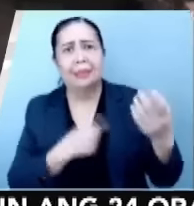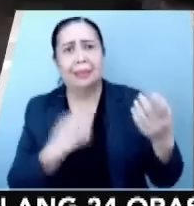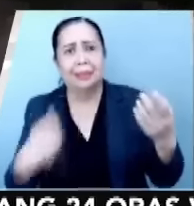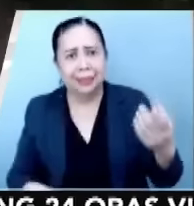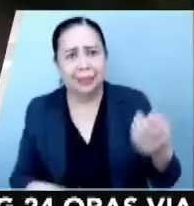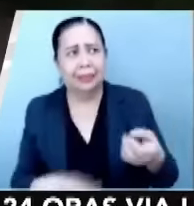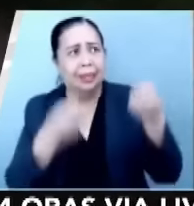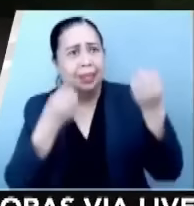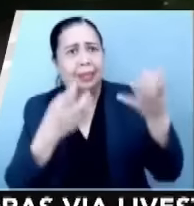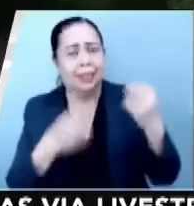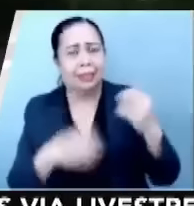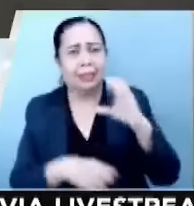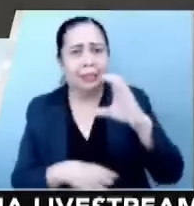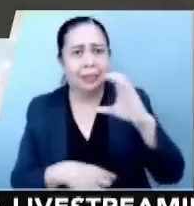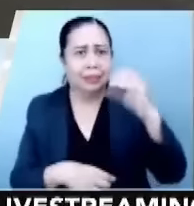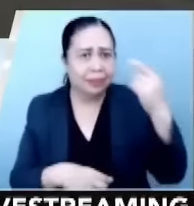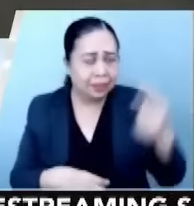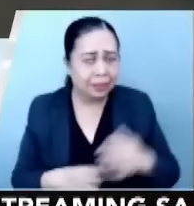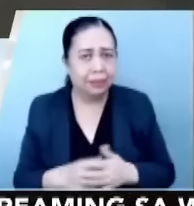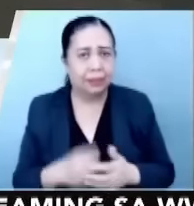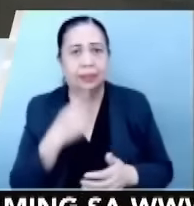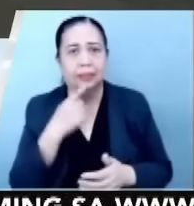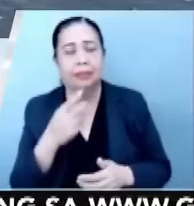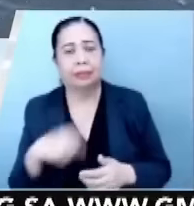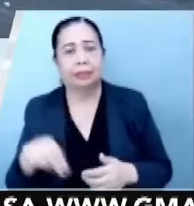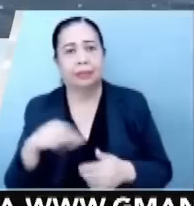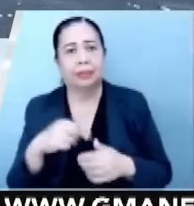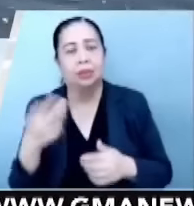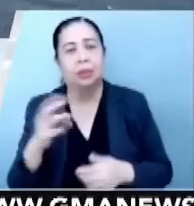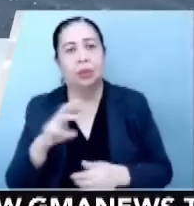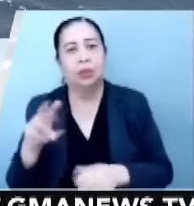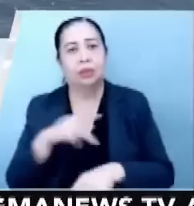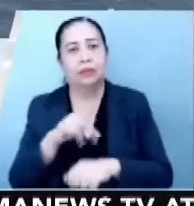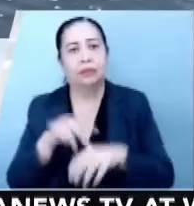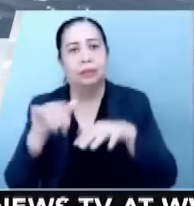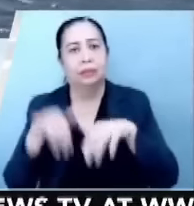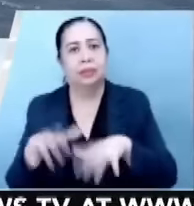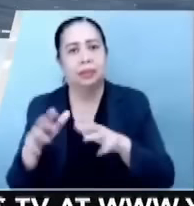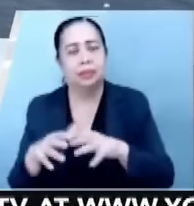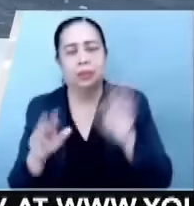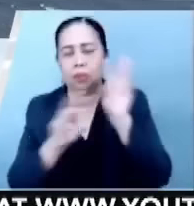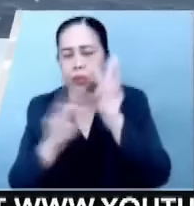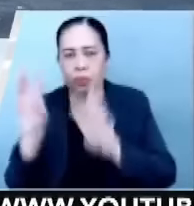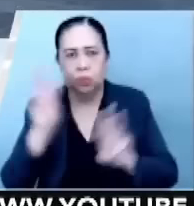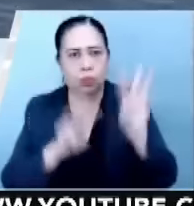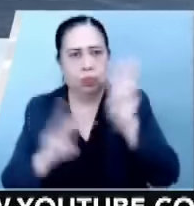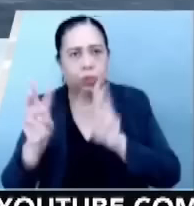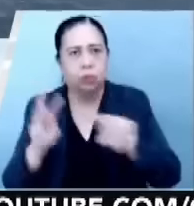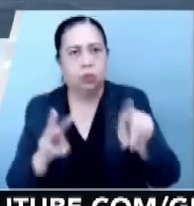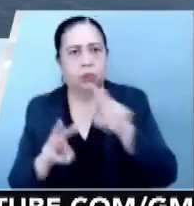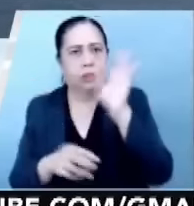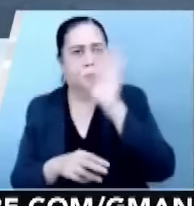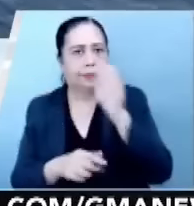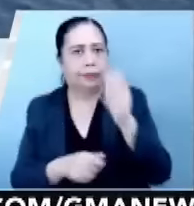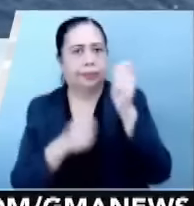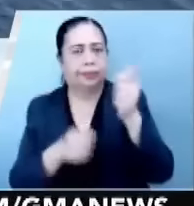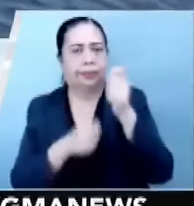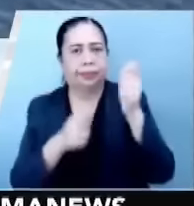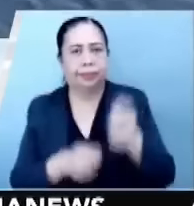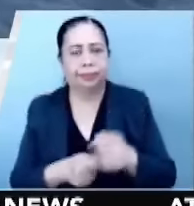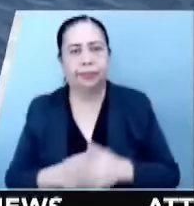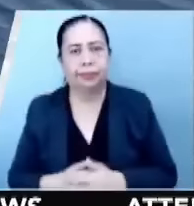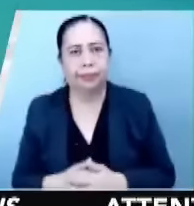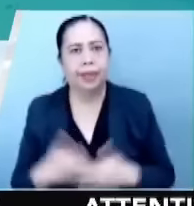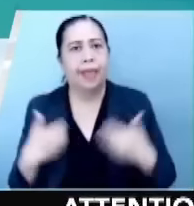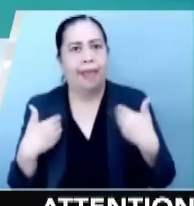Guard. Ayon naman sa National Task Force for the West Philippine Sea, walang dapat ikabahala ang mga Pilipinong mangingisda. Naka-alerto daw